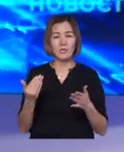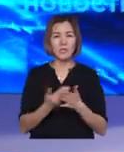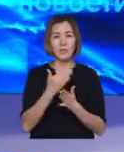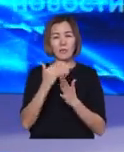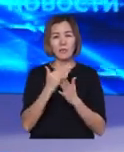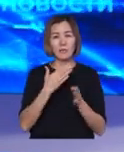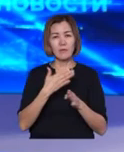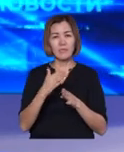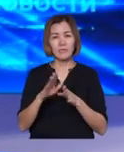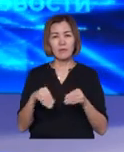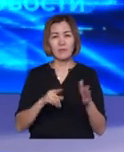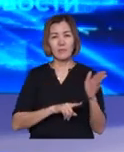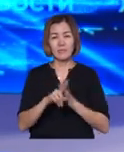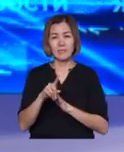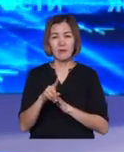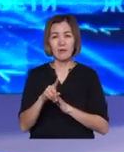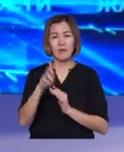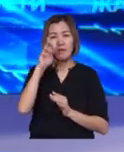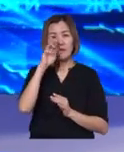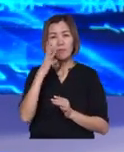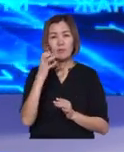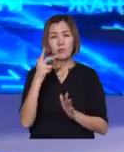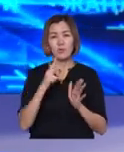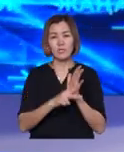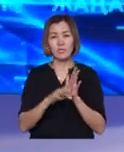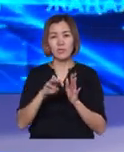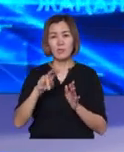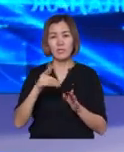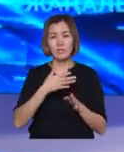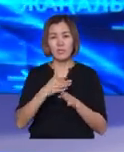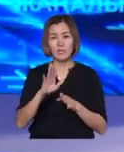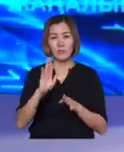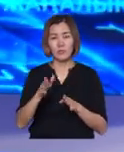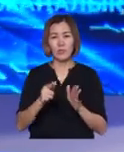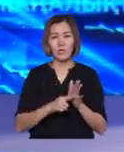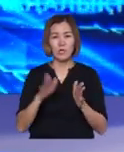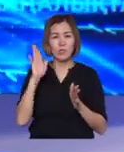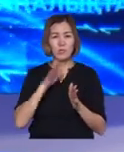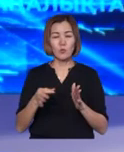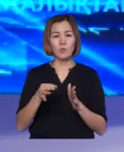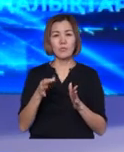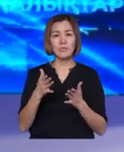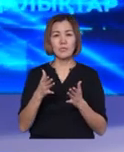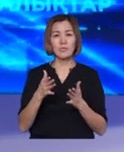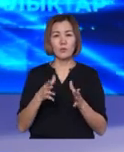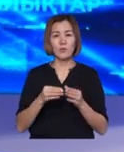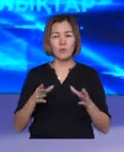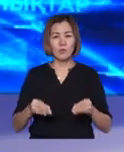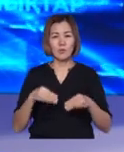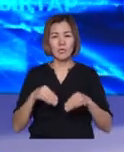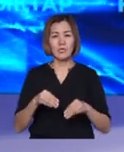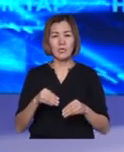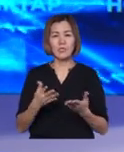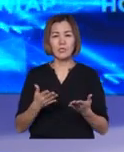бере бастады. Бұл мақсатқа мемлекеттен 580 миллиард теңге қарастырылған. Жетісу облысының фермерлері көктемгі егіс және